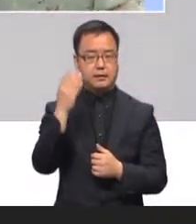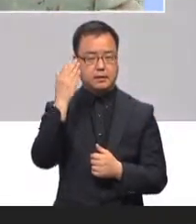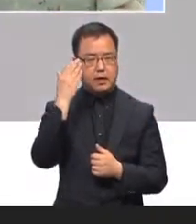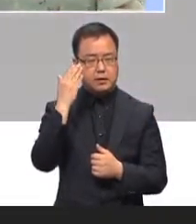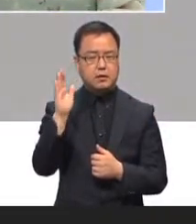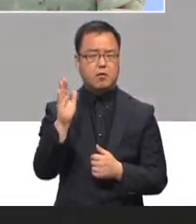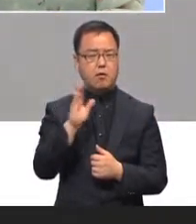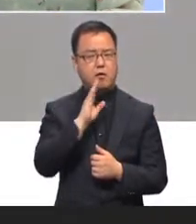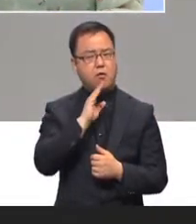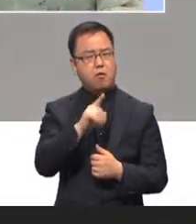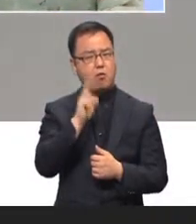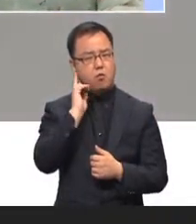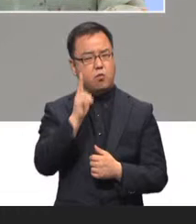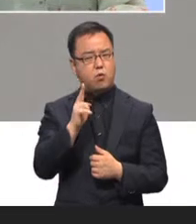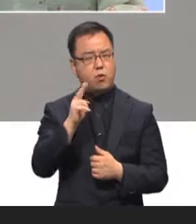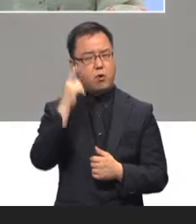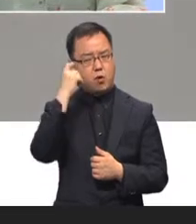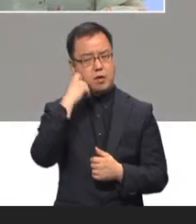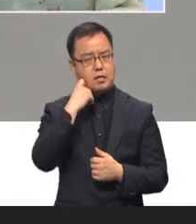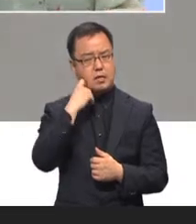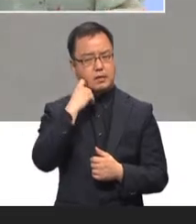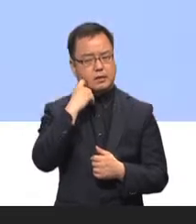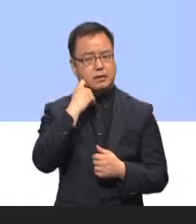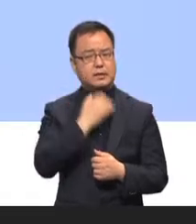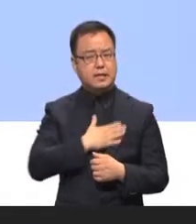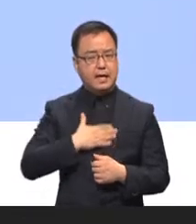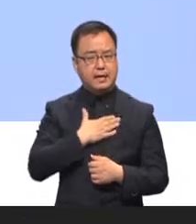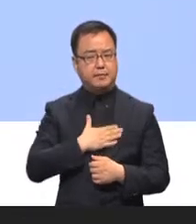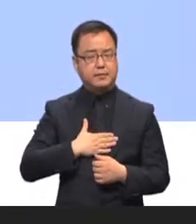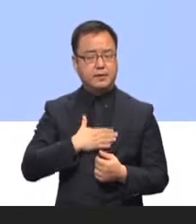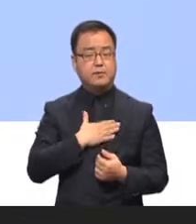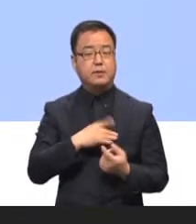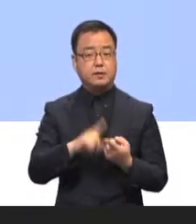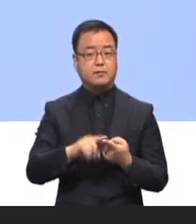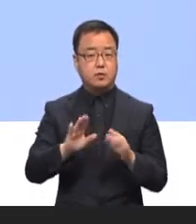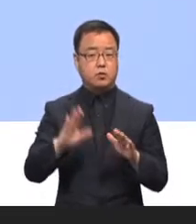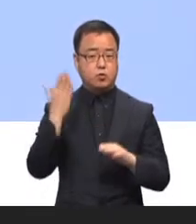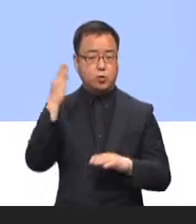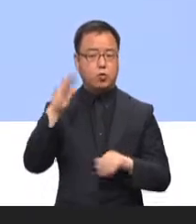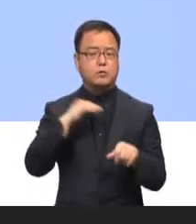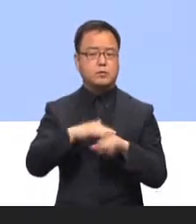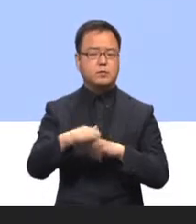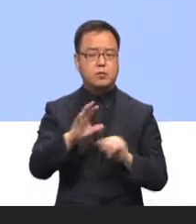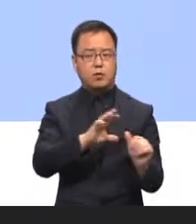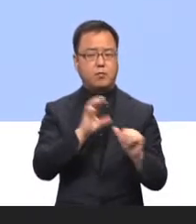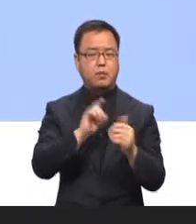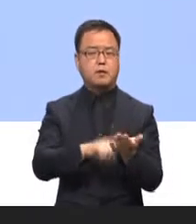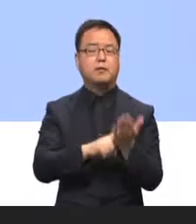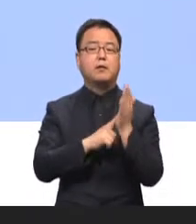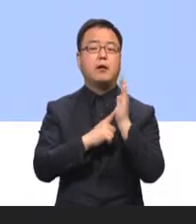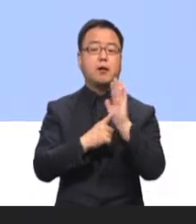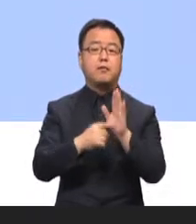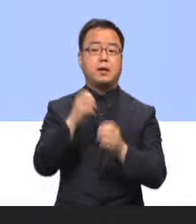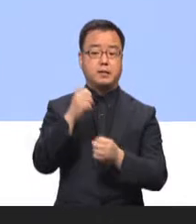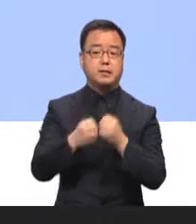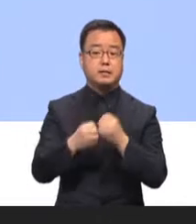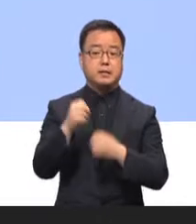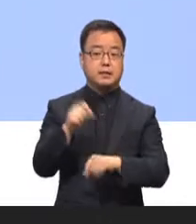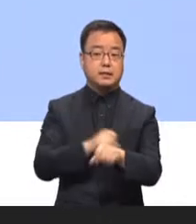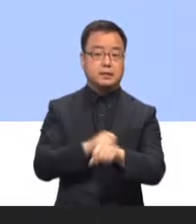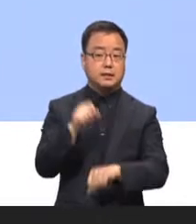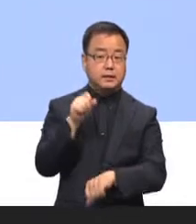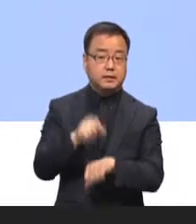그로테스크한 그런 강추 성을 우리 현실에 언어로 이야기했다는 것이 그 시 시에 특징이라고 할 수